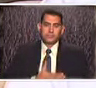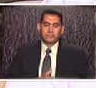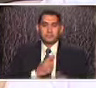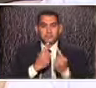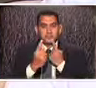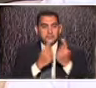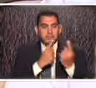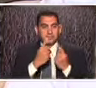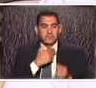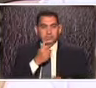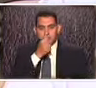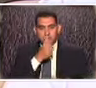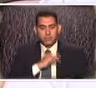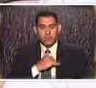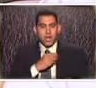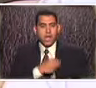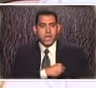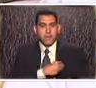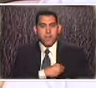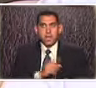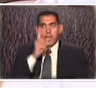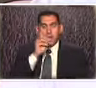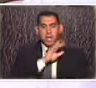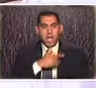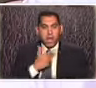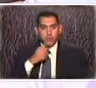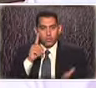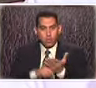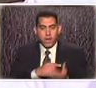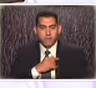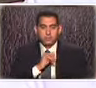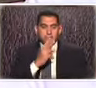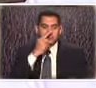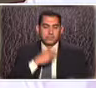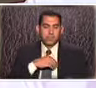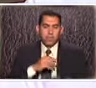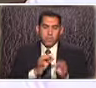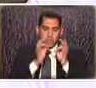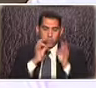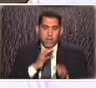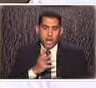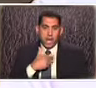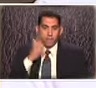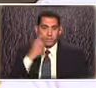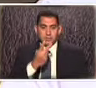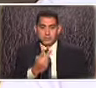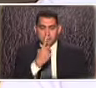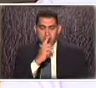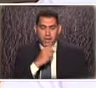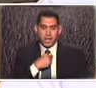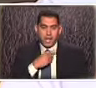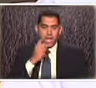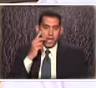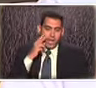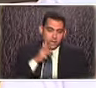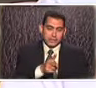يتعامل مع الواقع من داخل قناعاته التي تؤثر في الواقع فيهزم الواقع ولا يهزمه الواقع